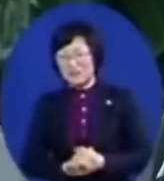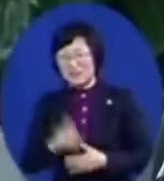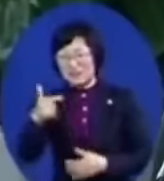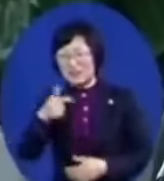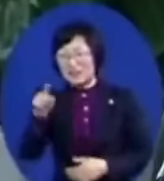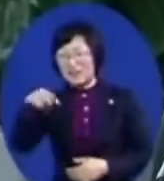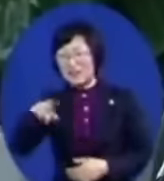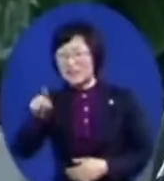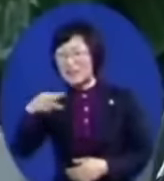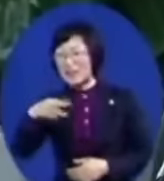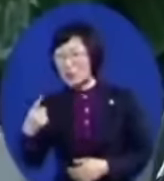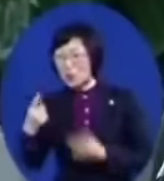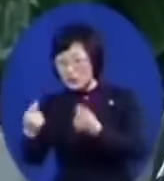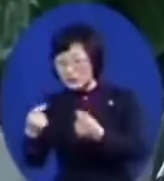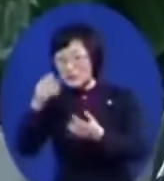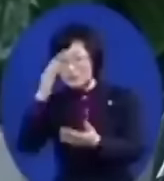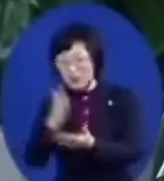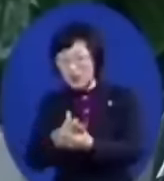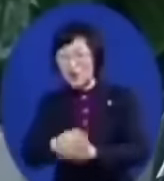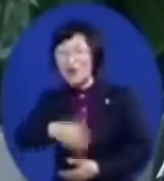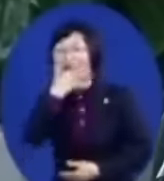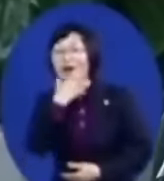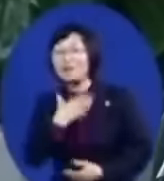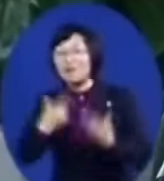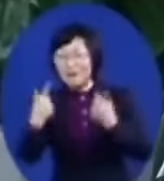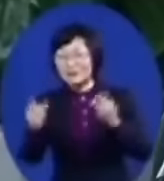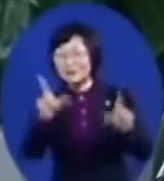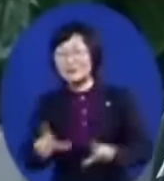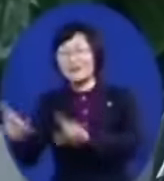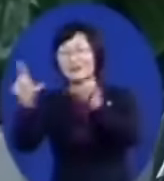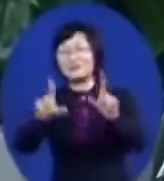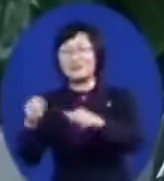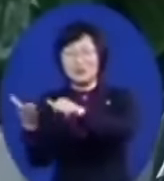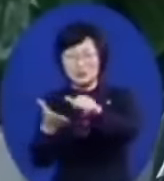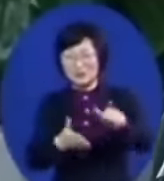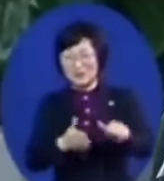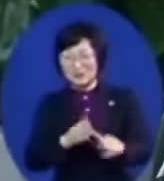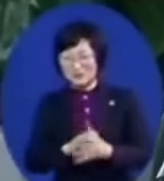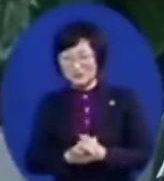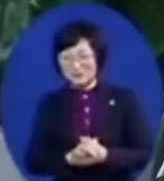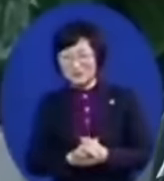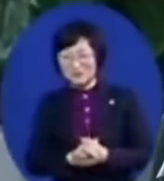나사로처럼 천당 가지 말고 아브라함처럼 살다가 천당 가야